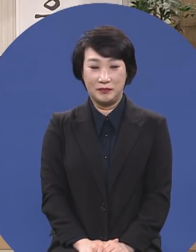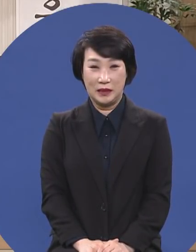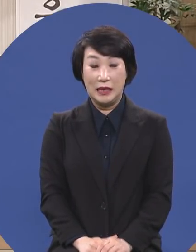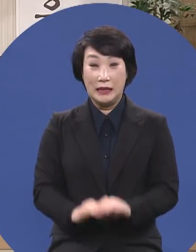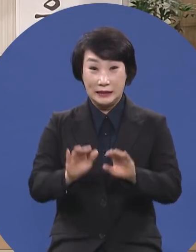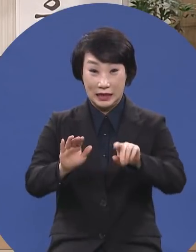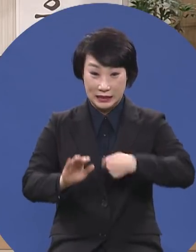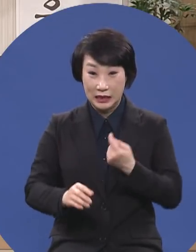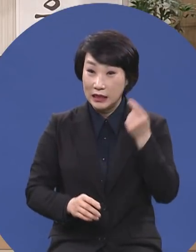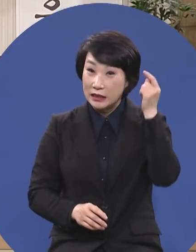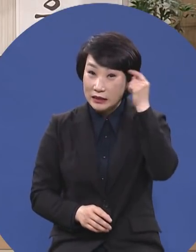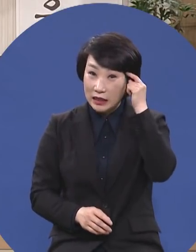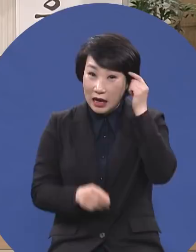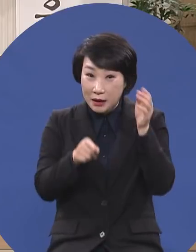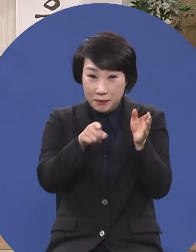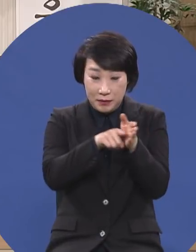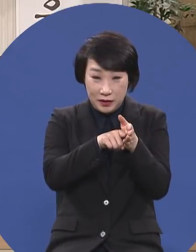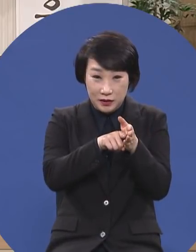자기 신념으로